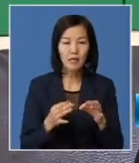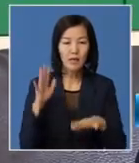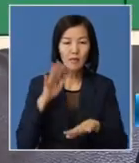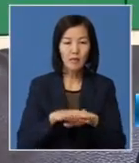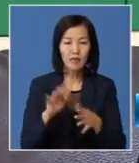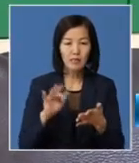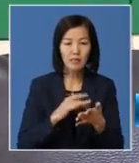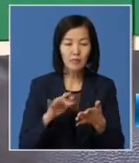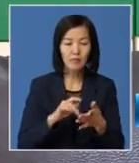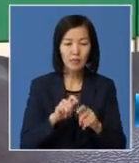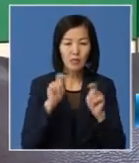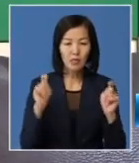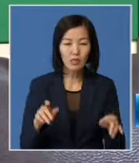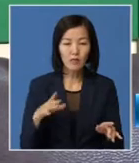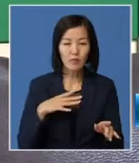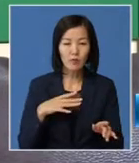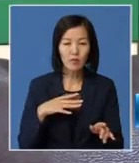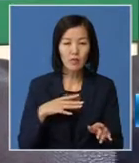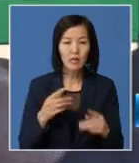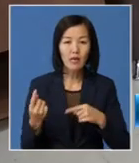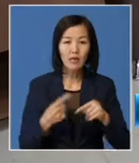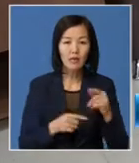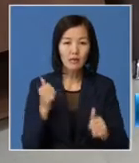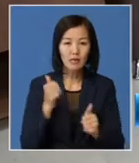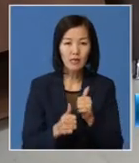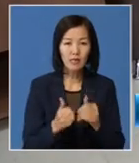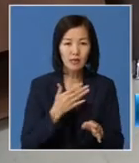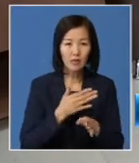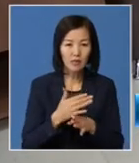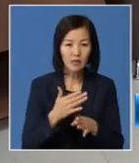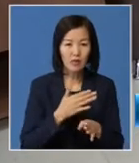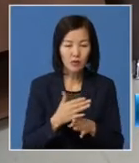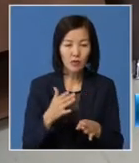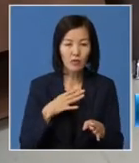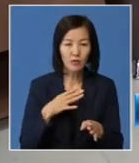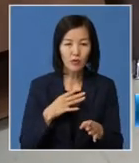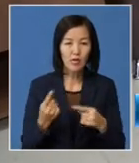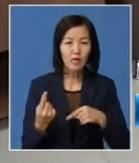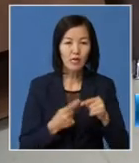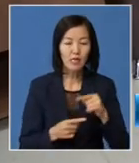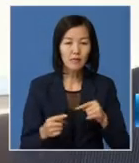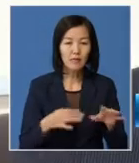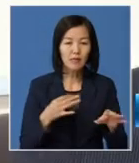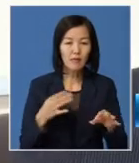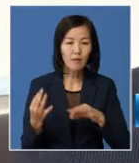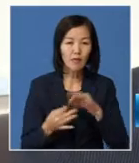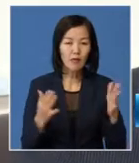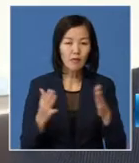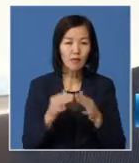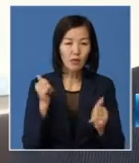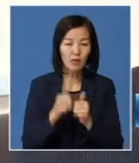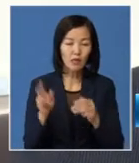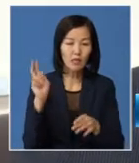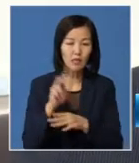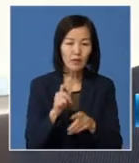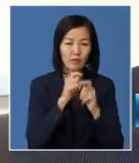ашылғанын біледі. Сол есепшотқа ақша аударып отырған кәсіпкер Рустам Хахимовты жақсы таниды. Кәсіпкер балалар үйіне жиі келіп, Шамилге сыйлықтар